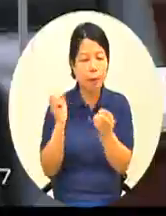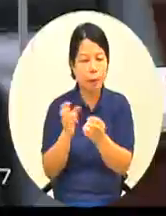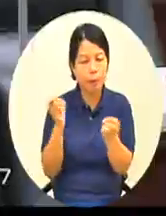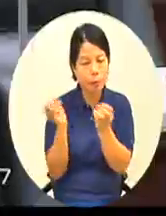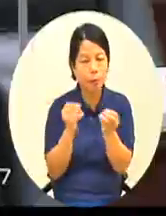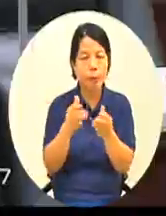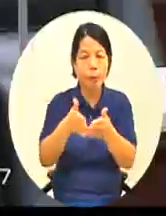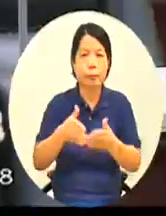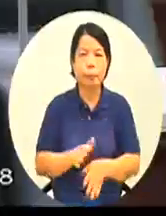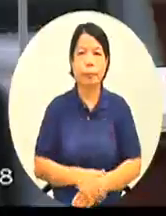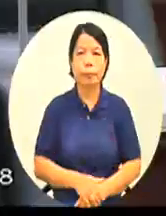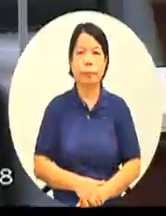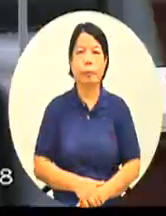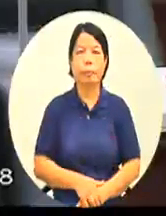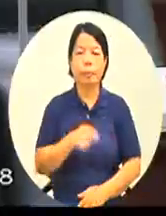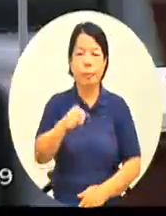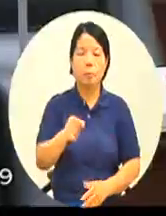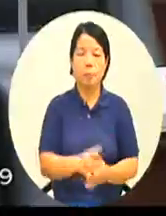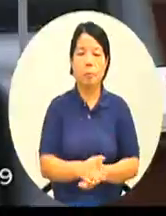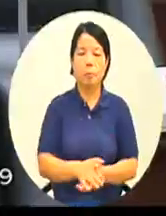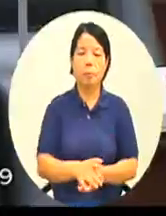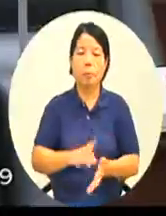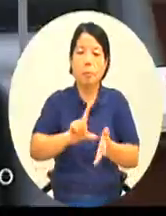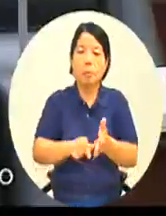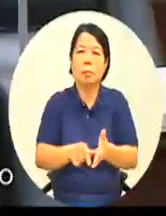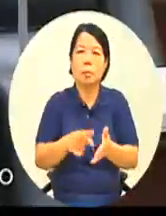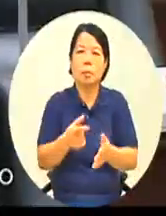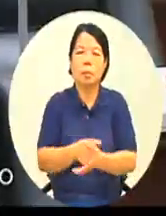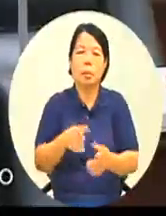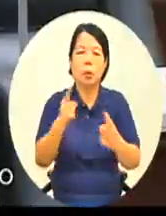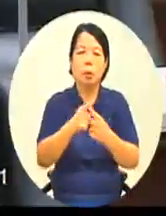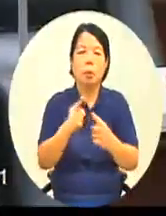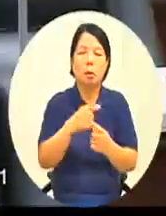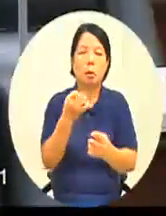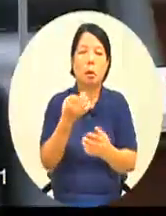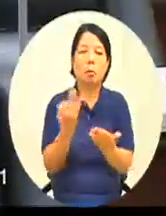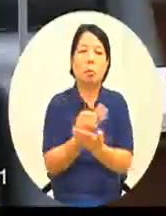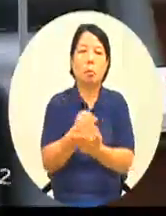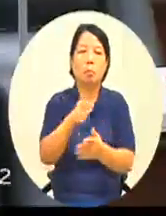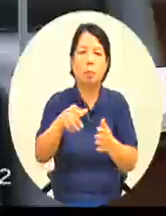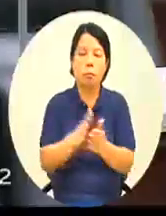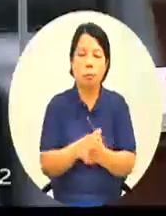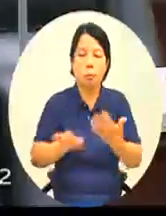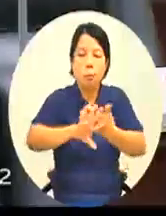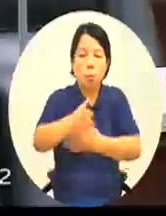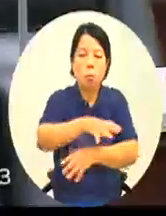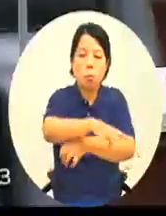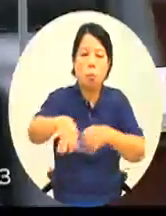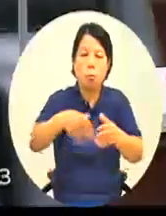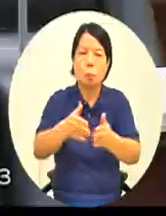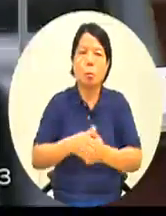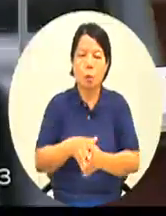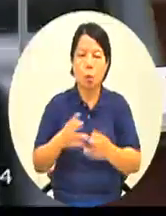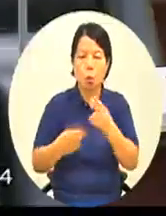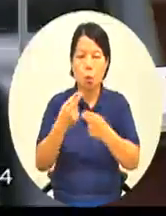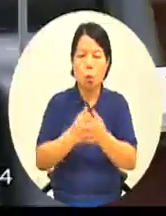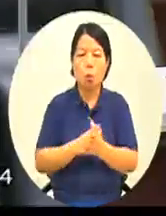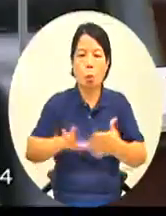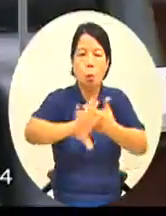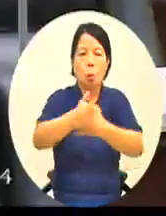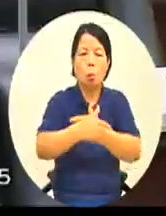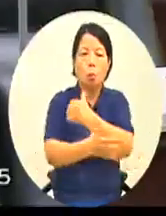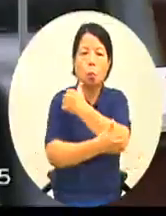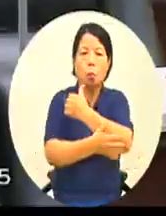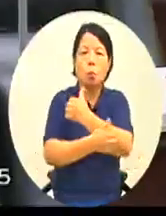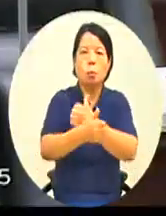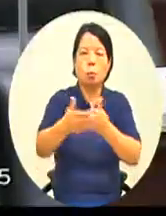等等哦，那这样的薪资跟这样不足的人力，跟外在的环境，要如何跟外籍看护工来竞争？